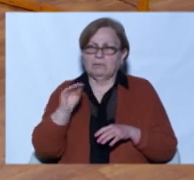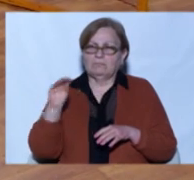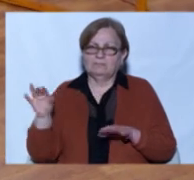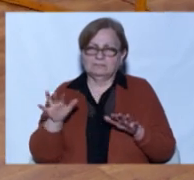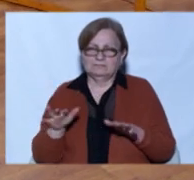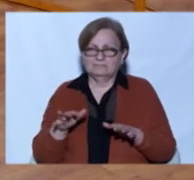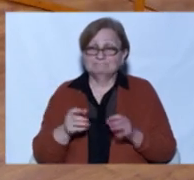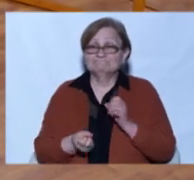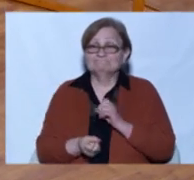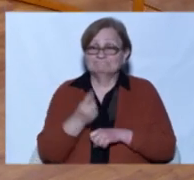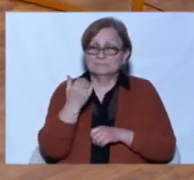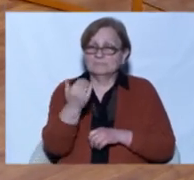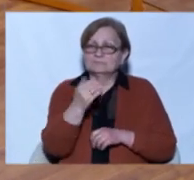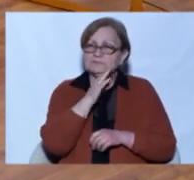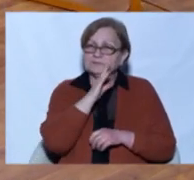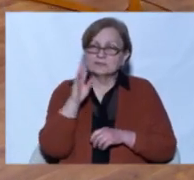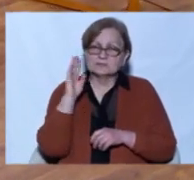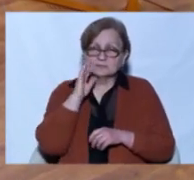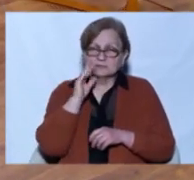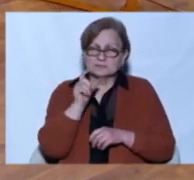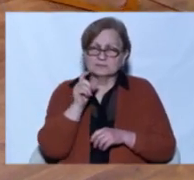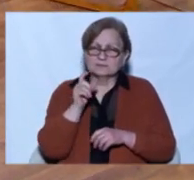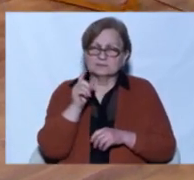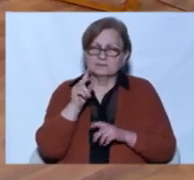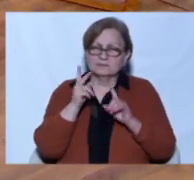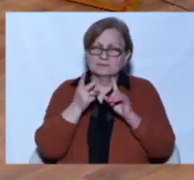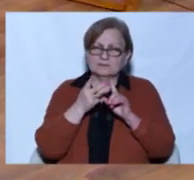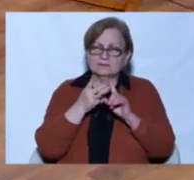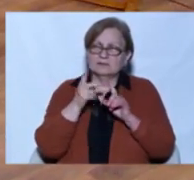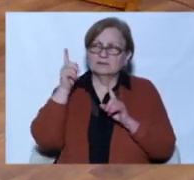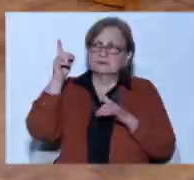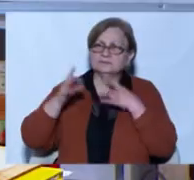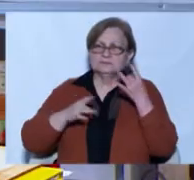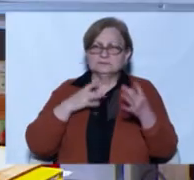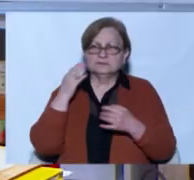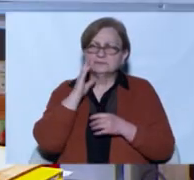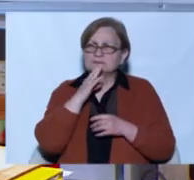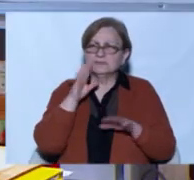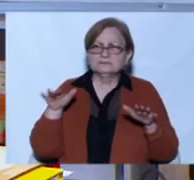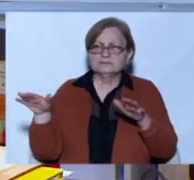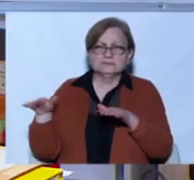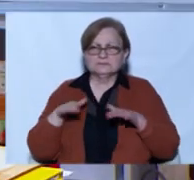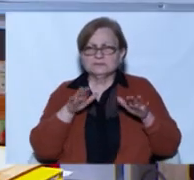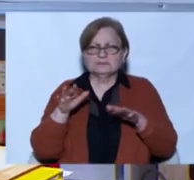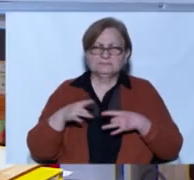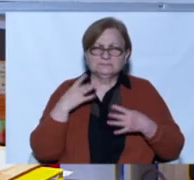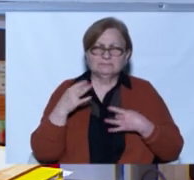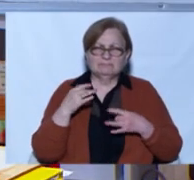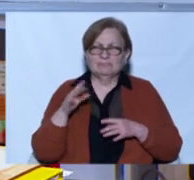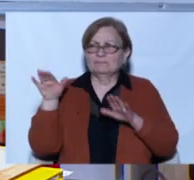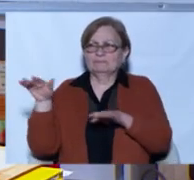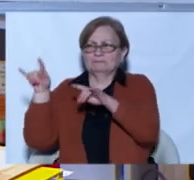ამ დროს ბარტყის დედა იქვე მეორე ხესთან მოუსვენრად ფრთხიალებდა. ხან ერთ